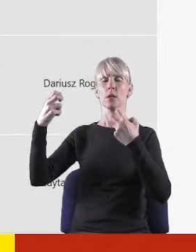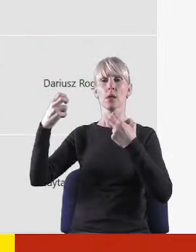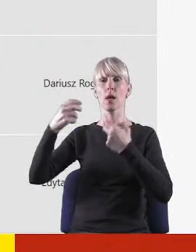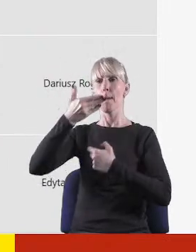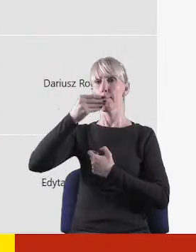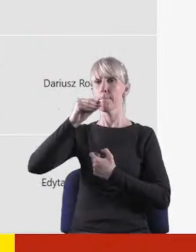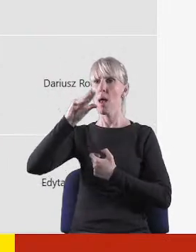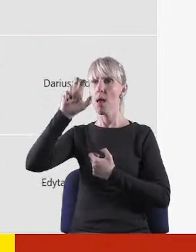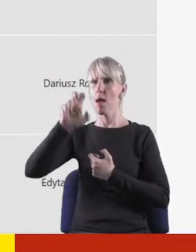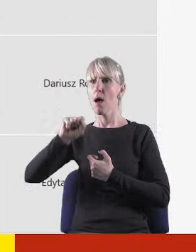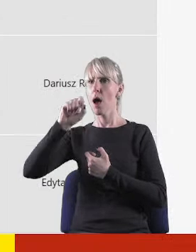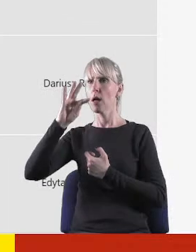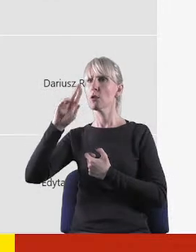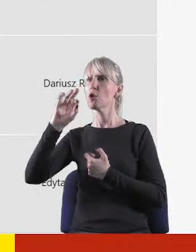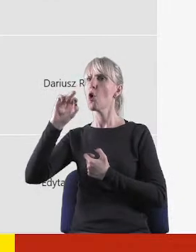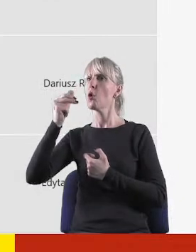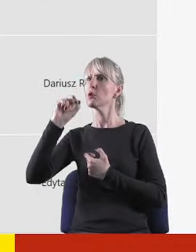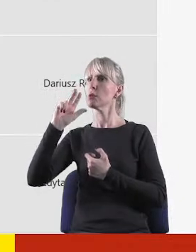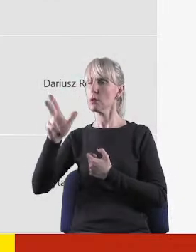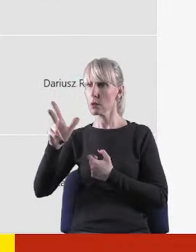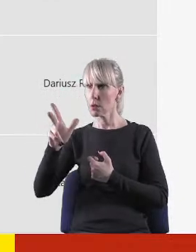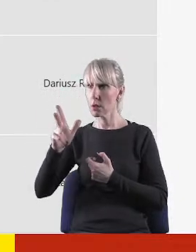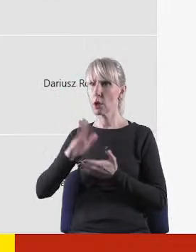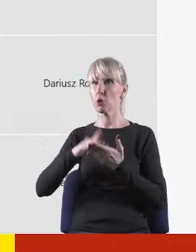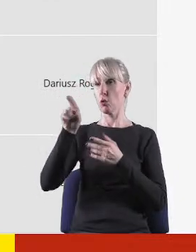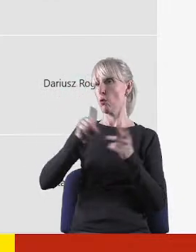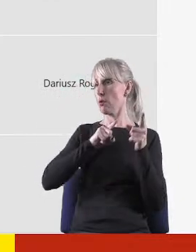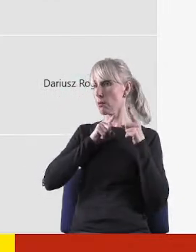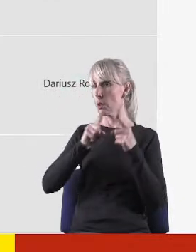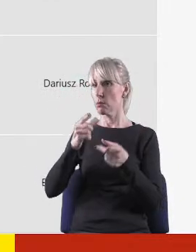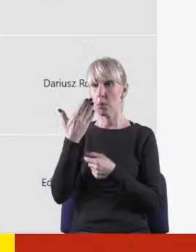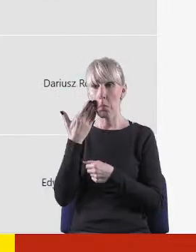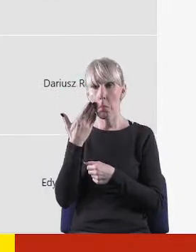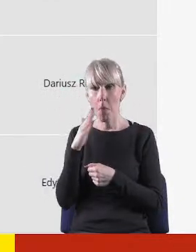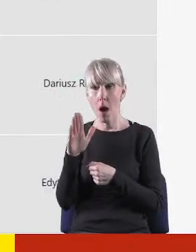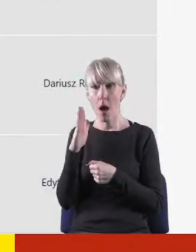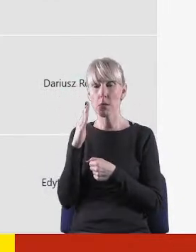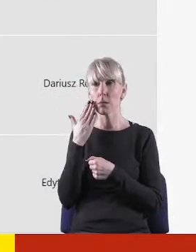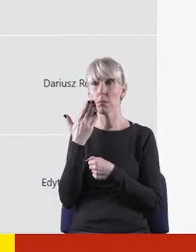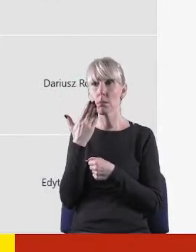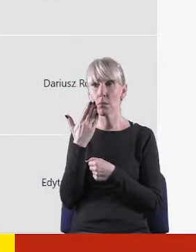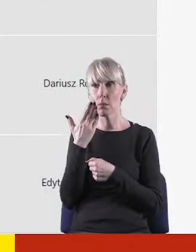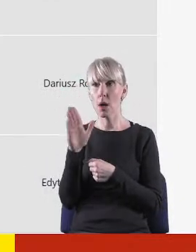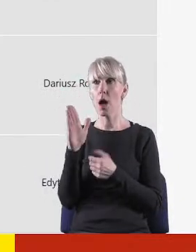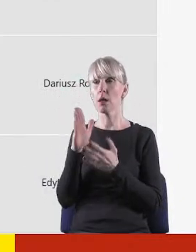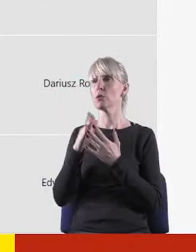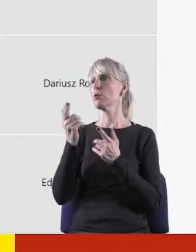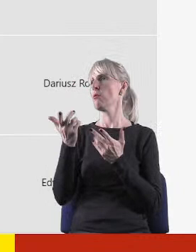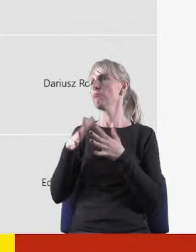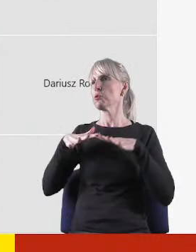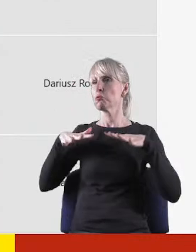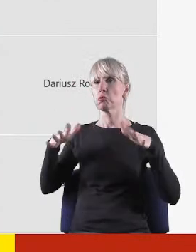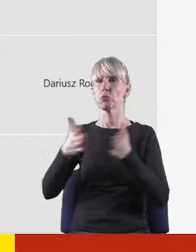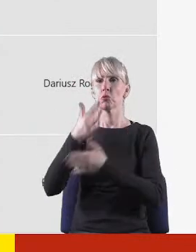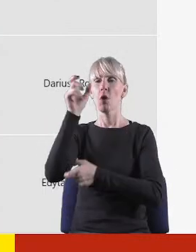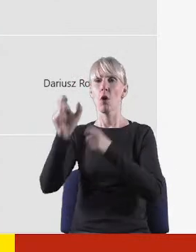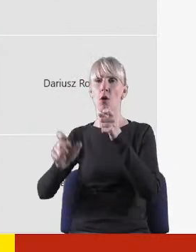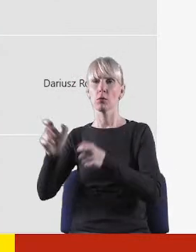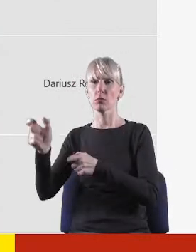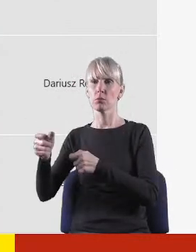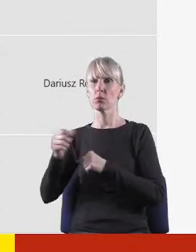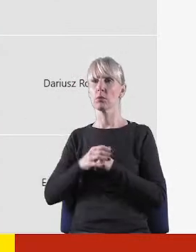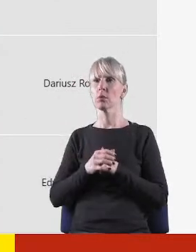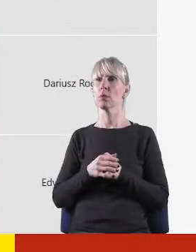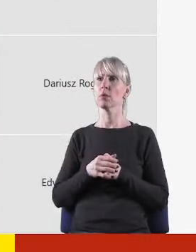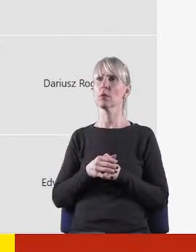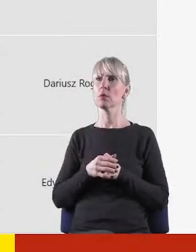rzeczywiście kierunki, które no są bardzo, bardzo oblegane przez młodych ludzi,